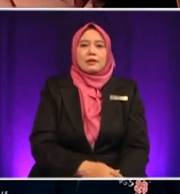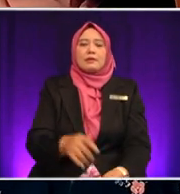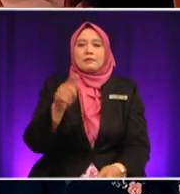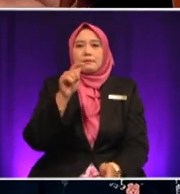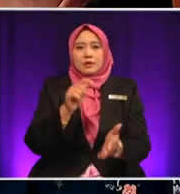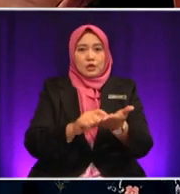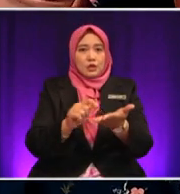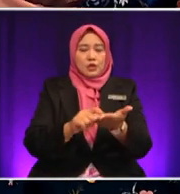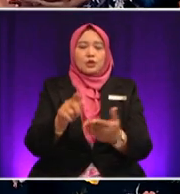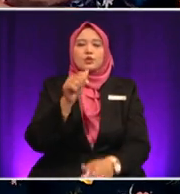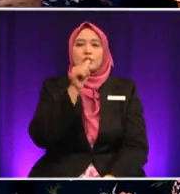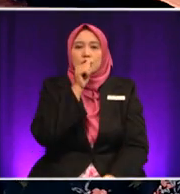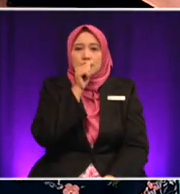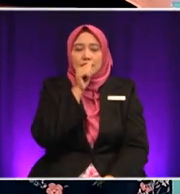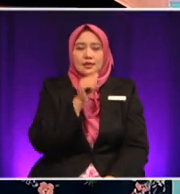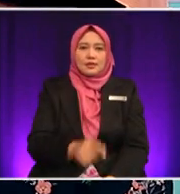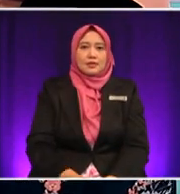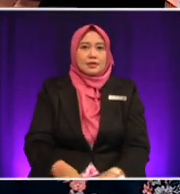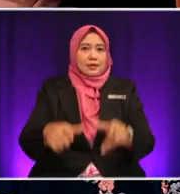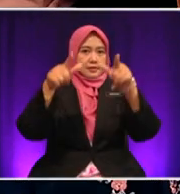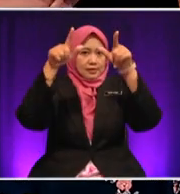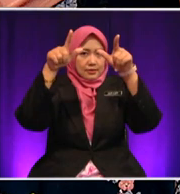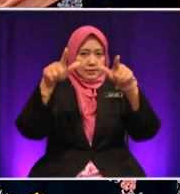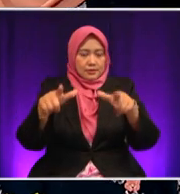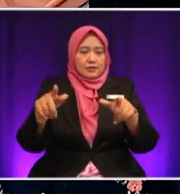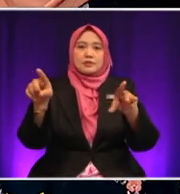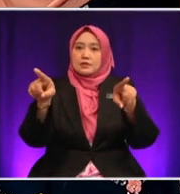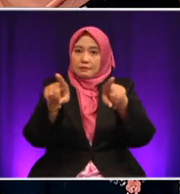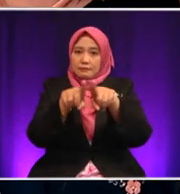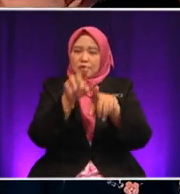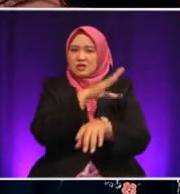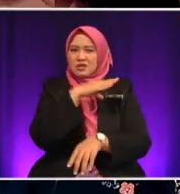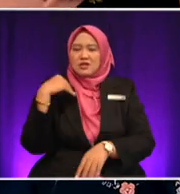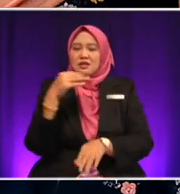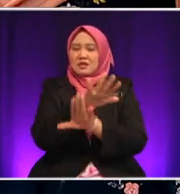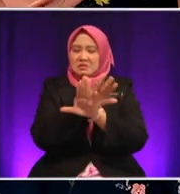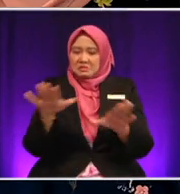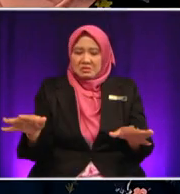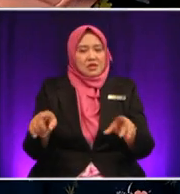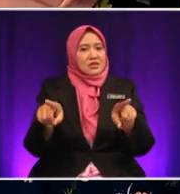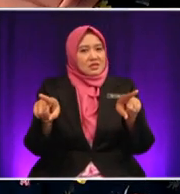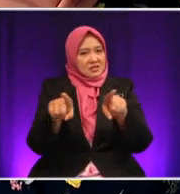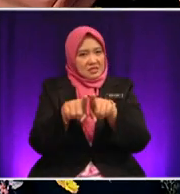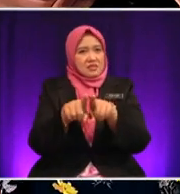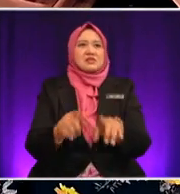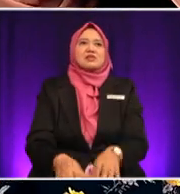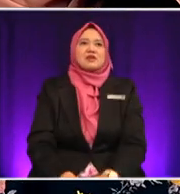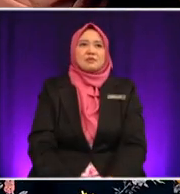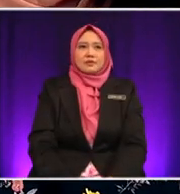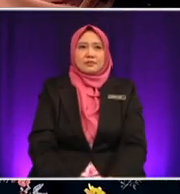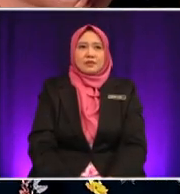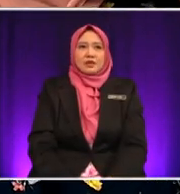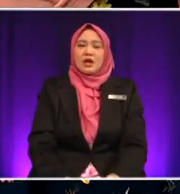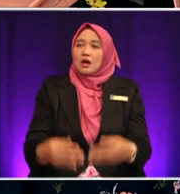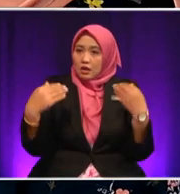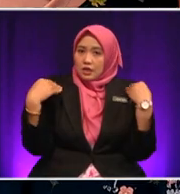penyulitan tidak simetri dan yang base-nya dalam tingkat jadi Belajar sains computer